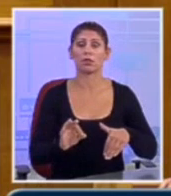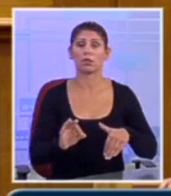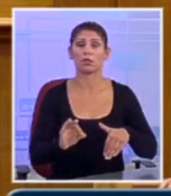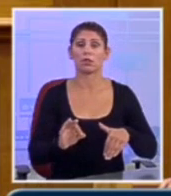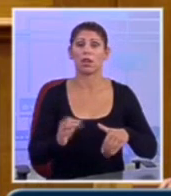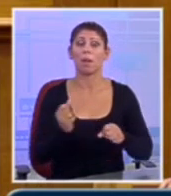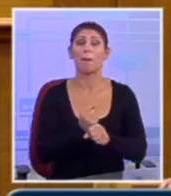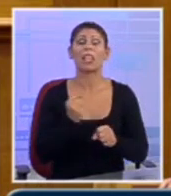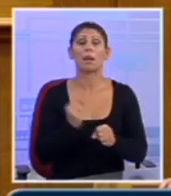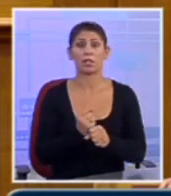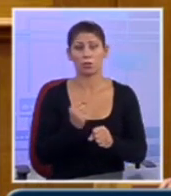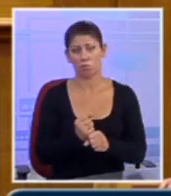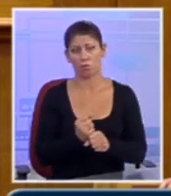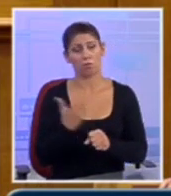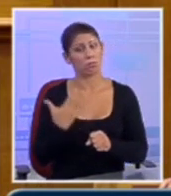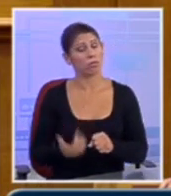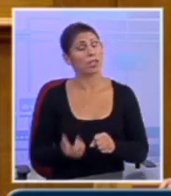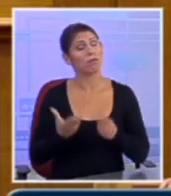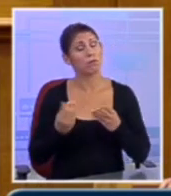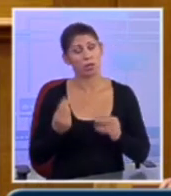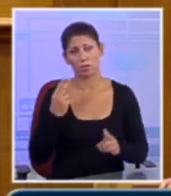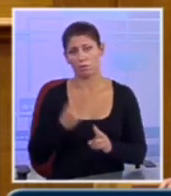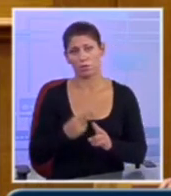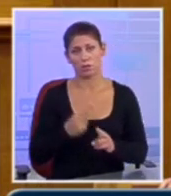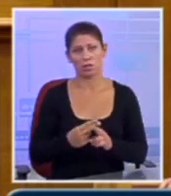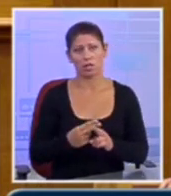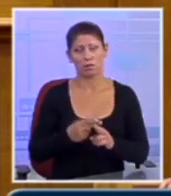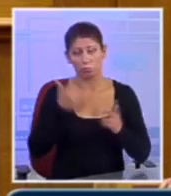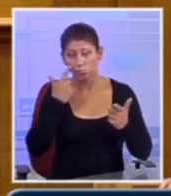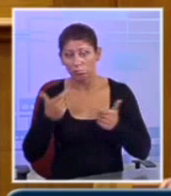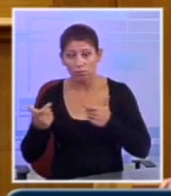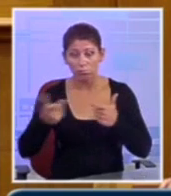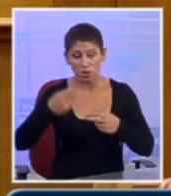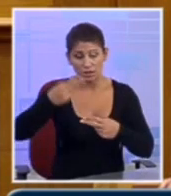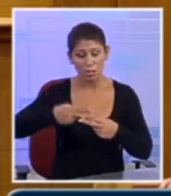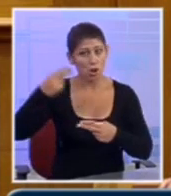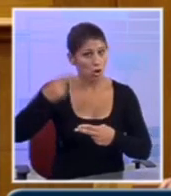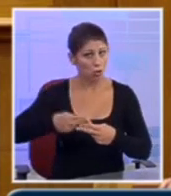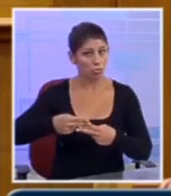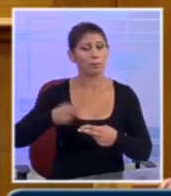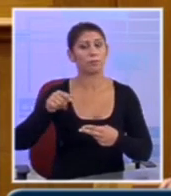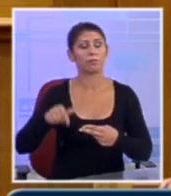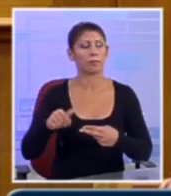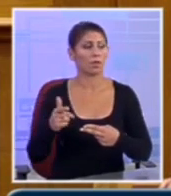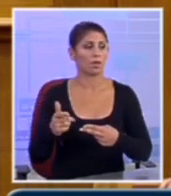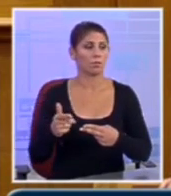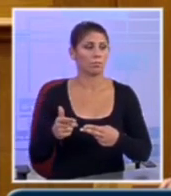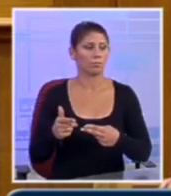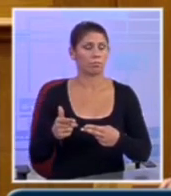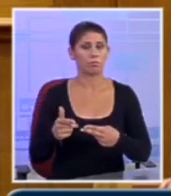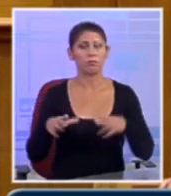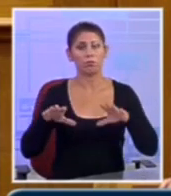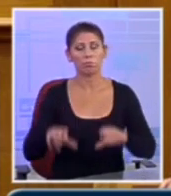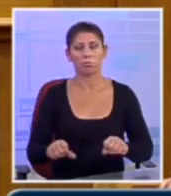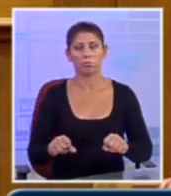με πραγματικό επαγγελματισμό που έχει μεγάλη σημασία και στην εποπτεία των συνόρων αλλά και στην